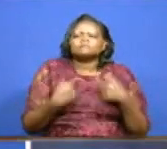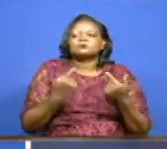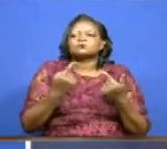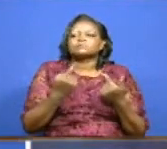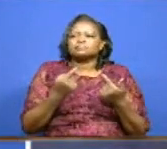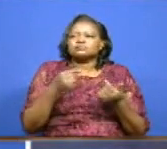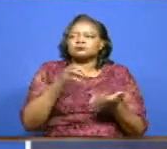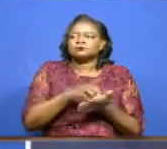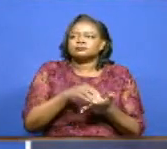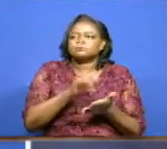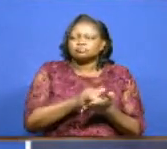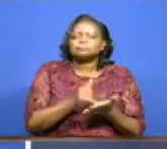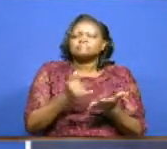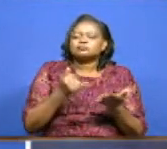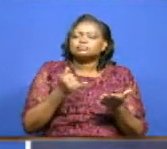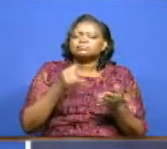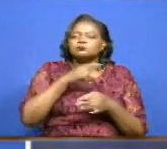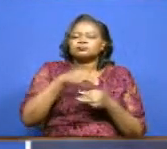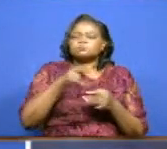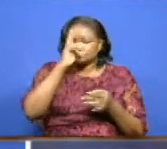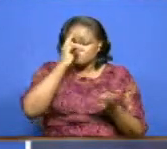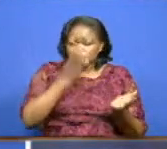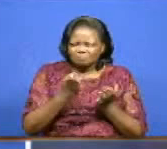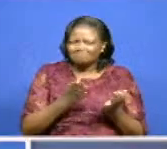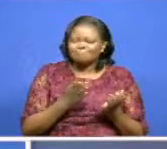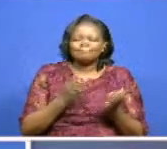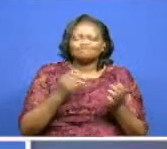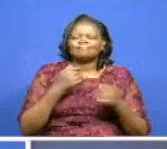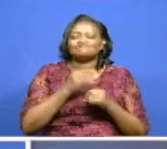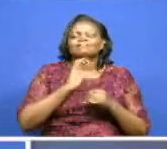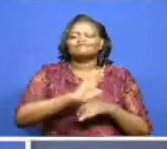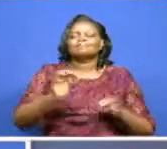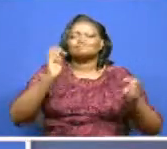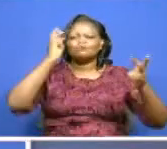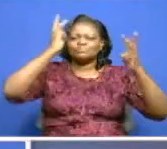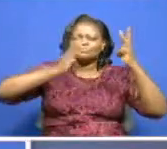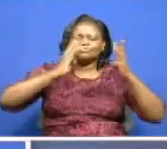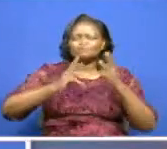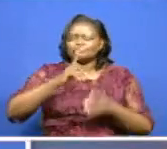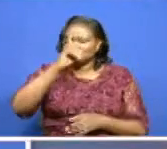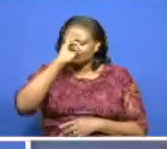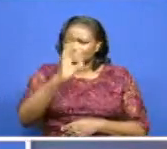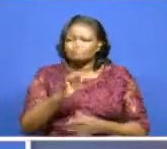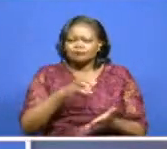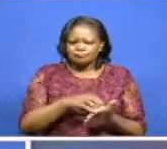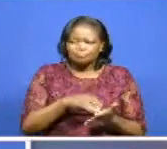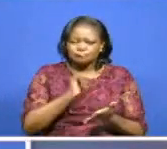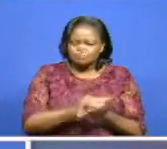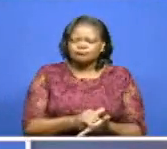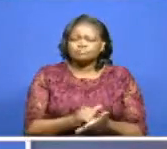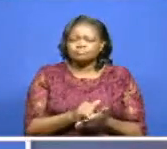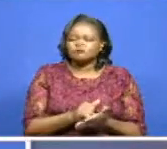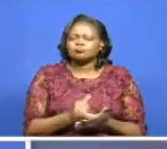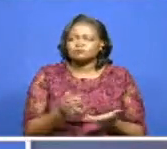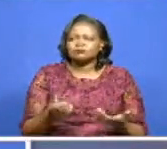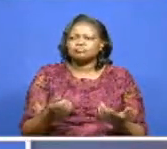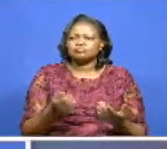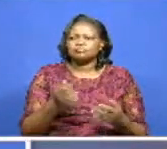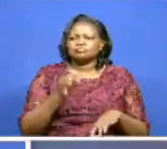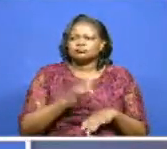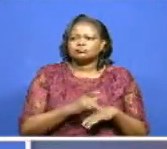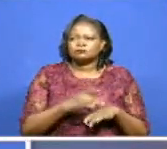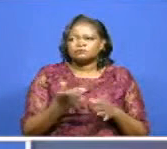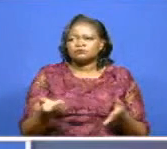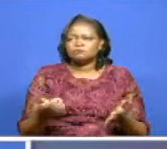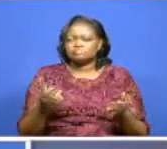hali ambayo huduma hiyo imetaja kuwa ya kutia wasiwasi. 8 serious cases that has been blown into